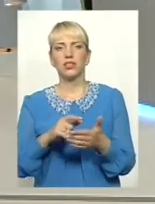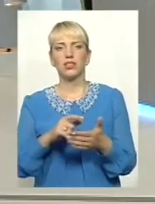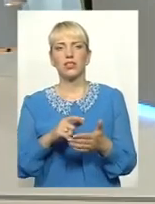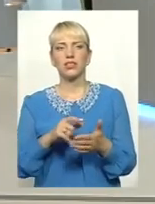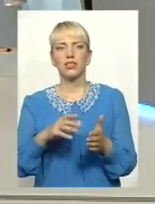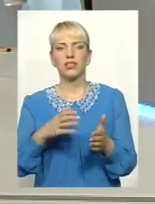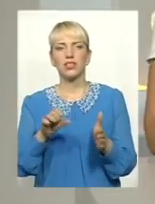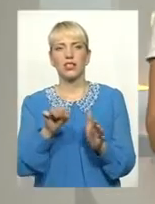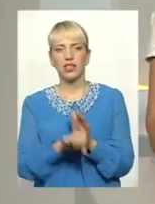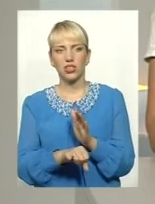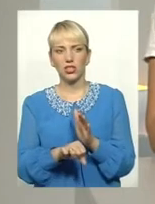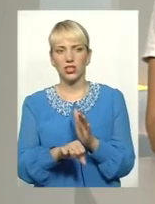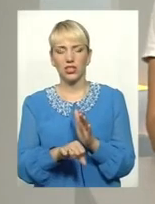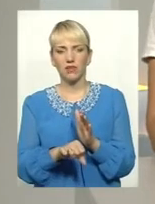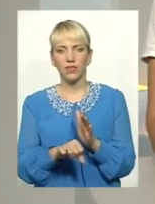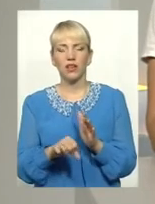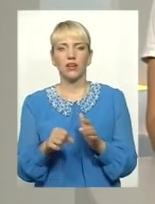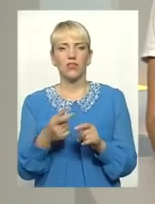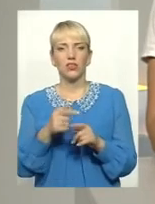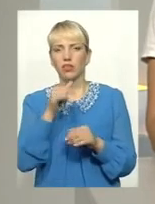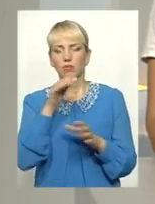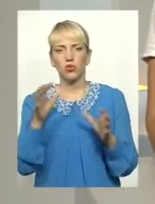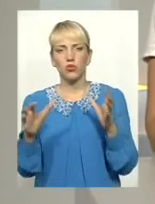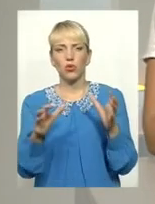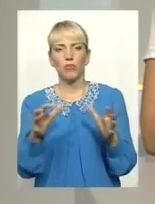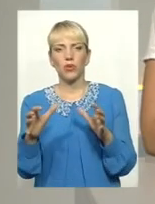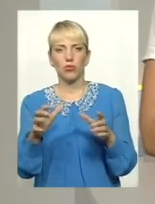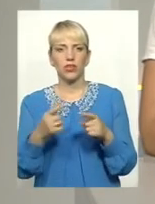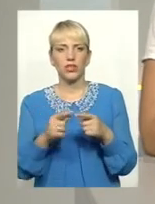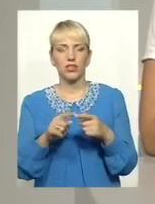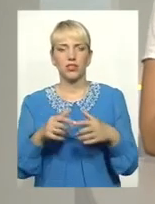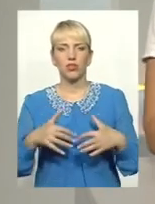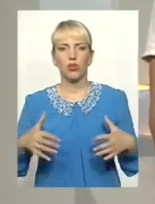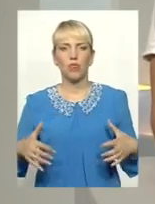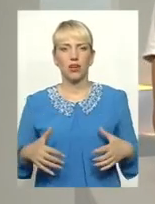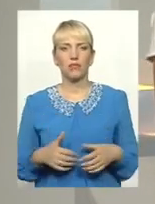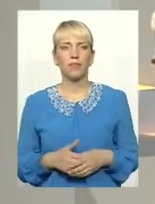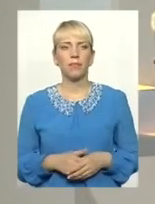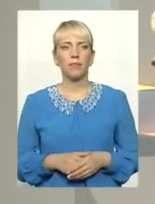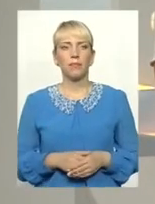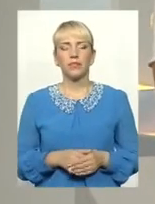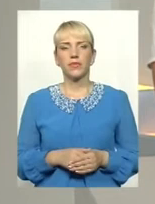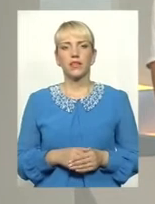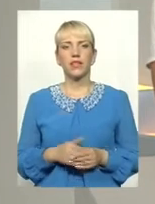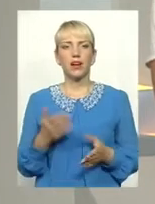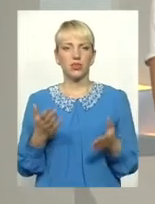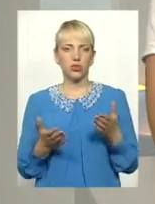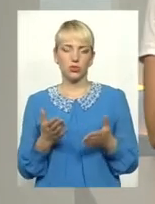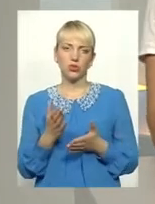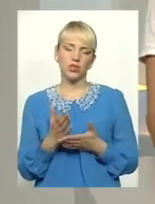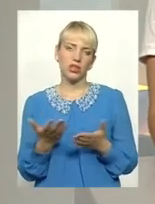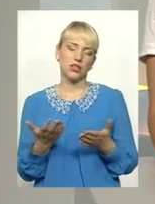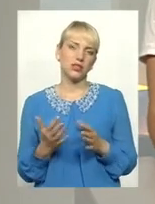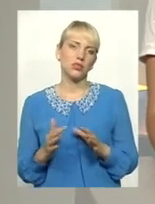ж таки відео, були якісь позови до суду, якісь рішення? Ну, якщо є якийсь